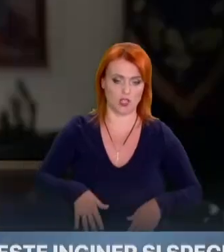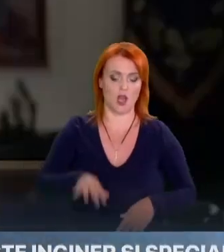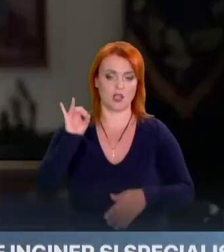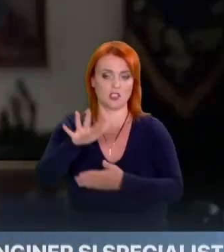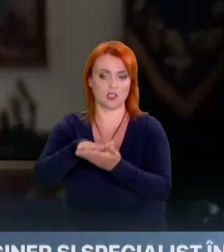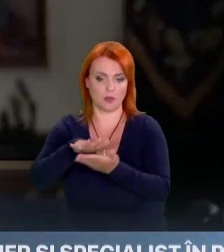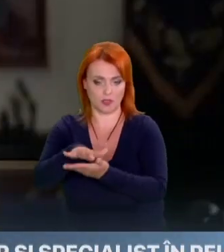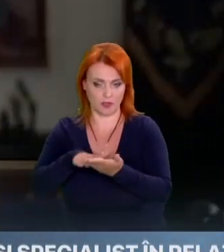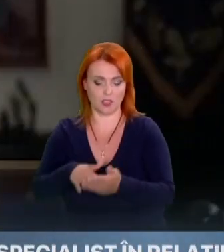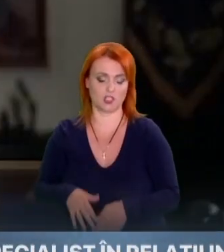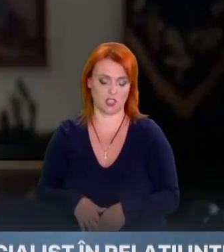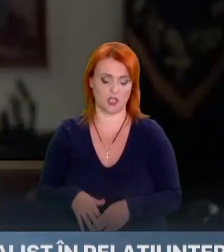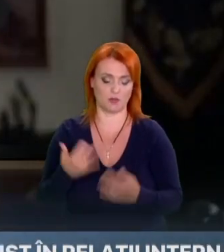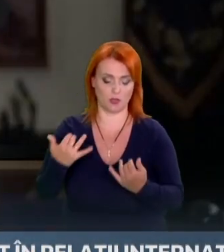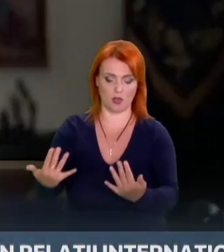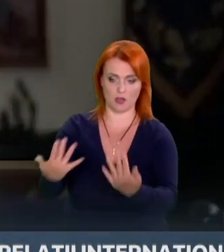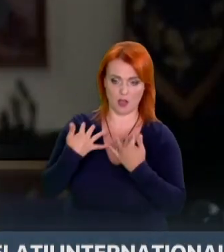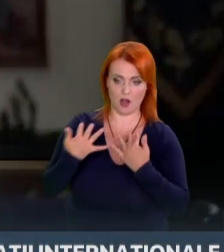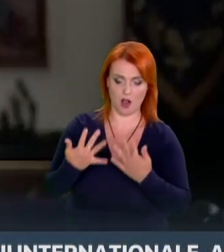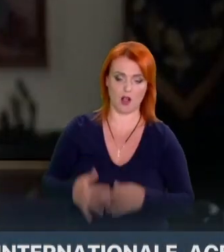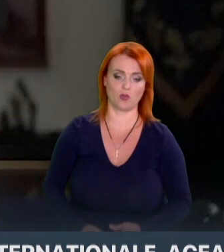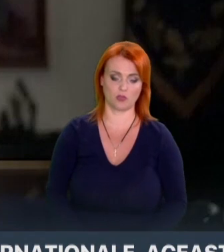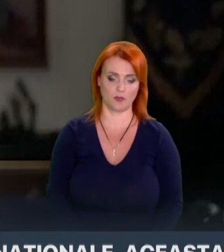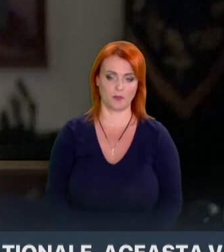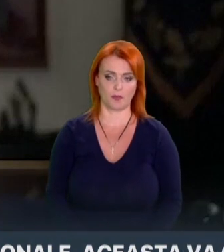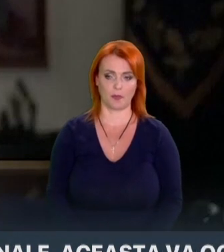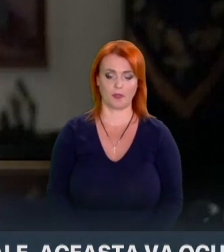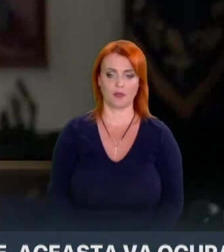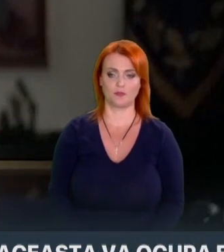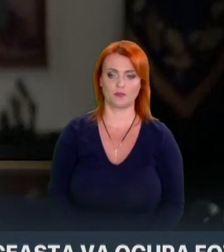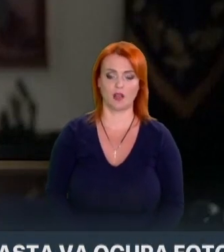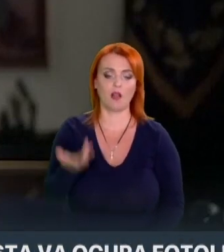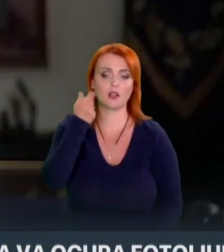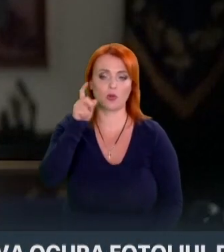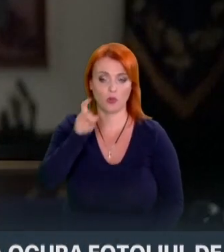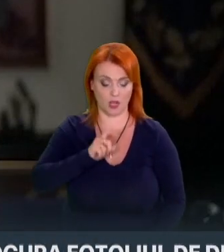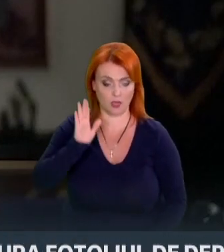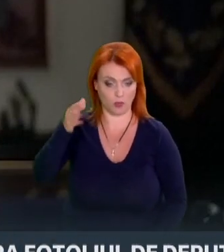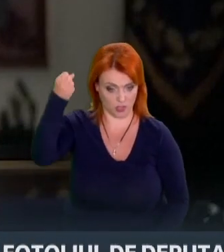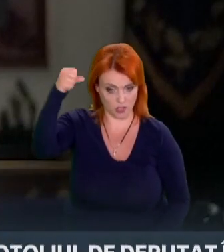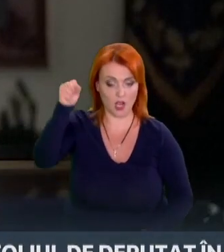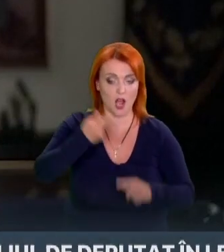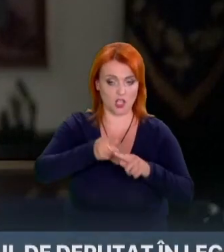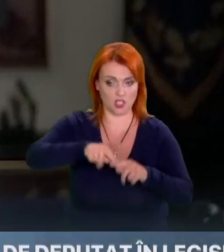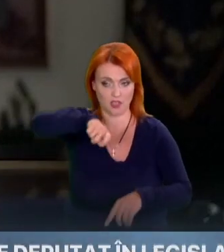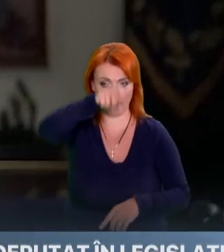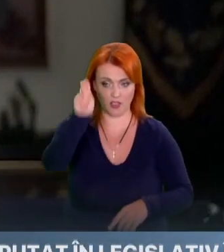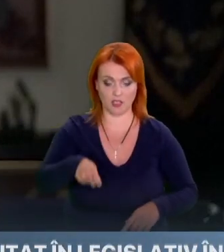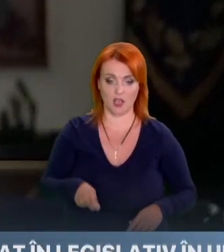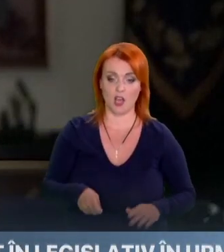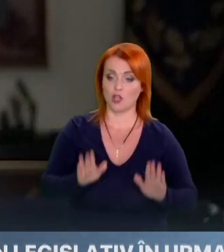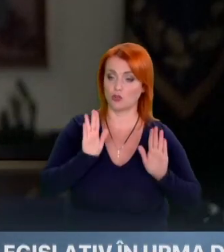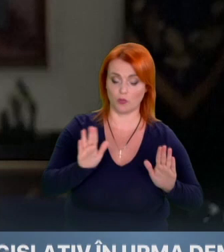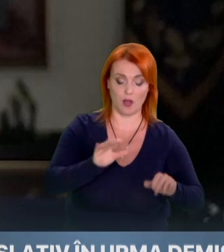Коли Україна переможе в цій війні, і це не тільки Când Ucraina va câștiga acest război, nu numai că va